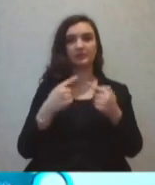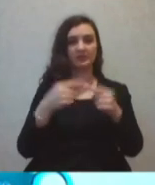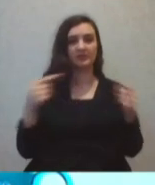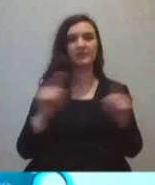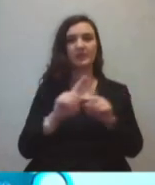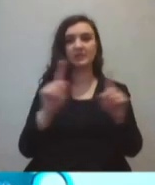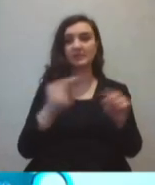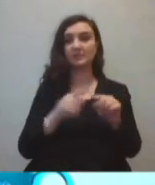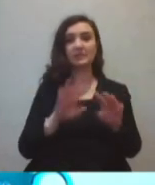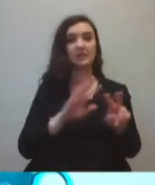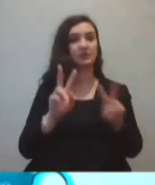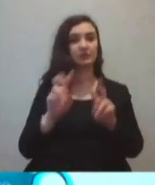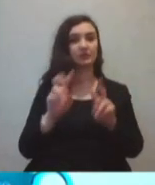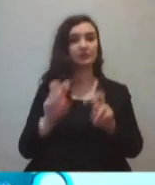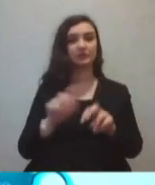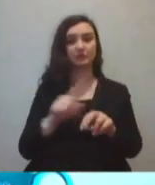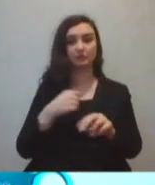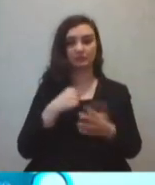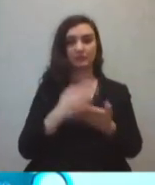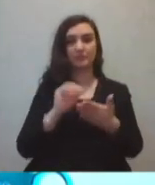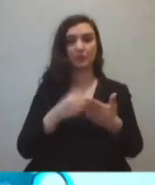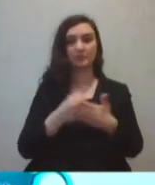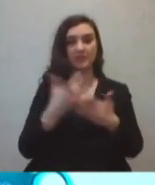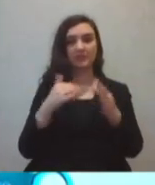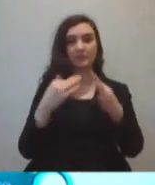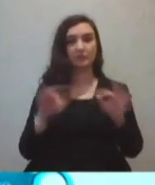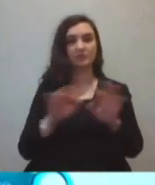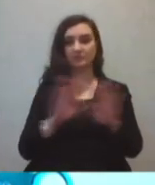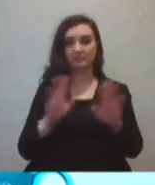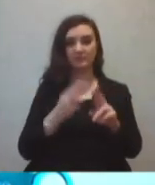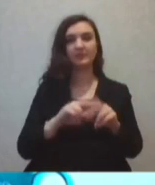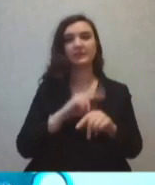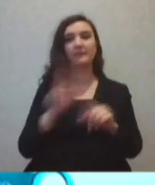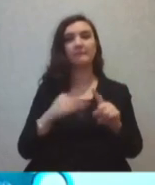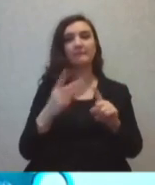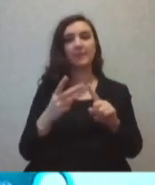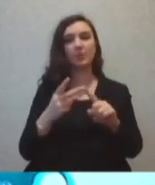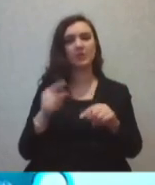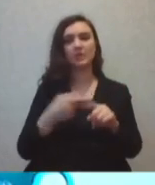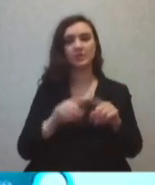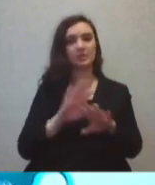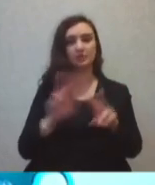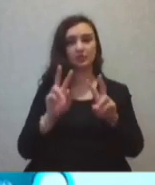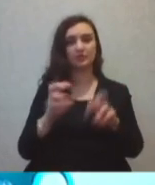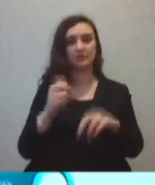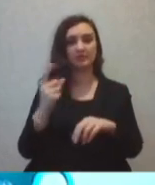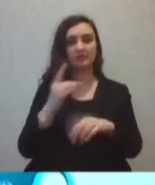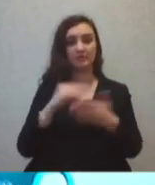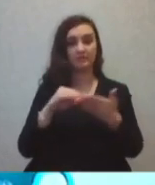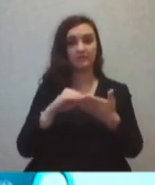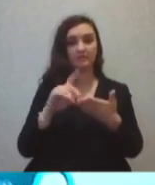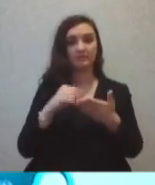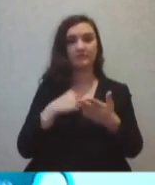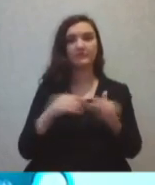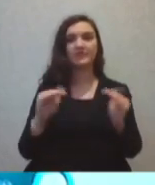მაგრამ ეს არნიშნავს იმას, რომ ჩვენ ვართ ბოლომდე გათავისუფლებულები, ეს ერთი და მეორე. ეს უცებ არნიშნავს, კიდევ ერთხელ გავიმეორებ, რომ ჩვენ